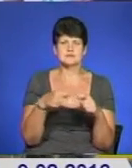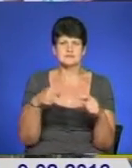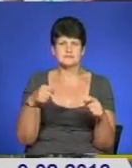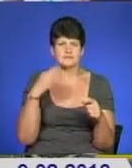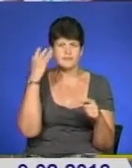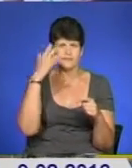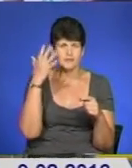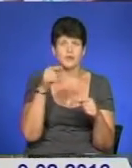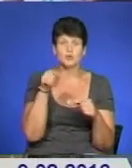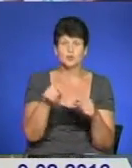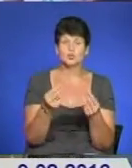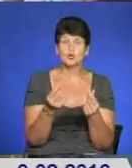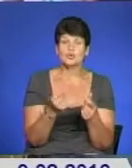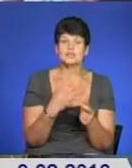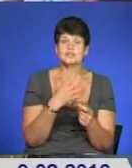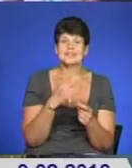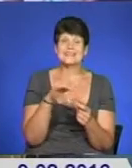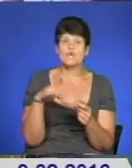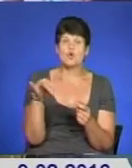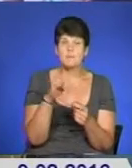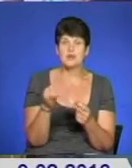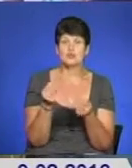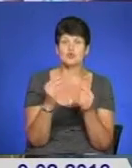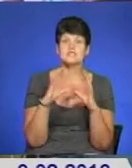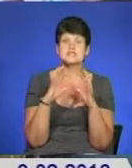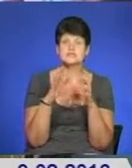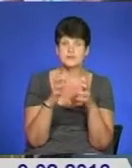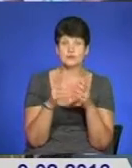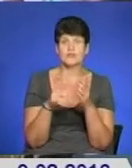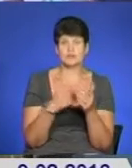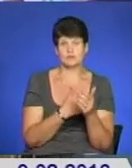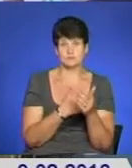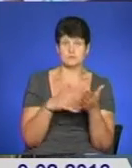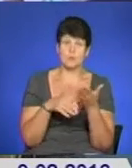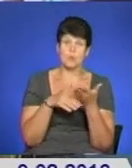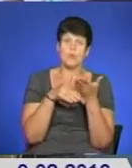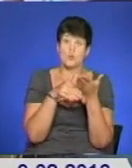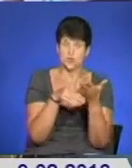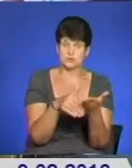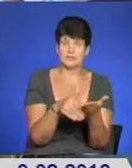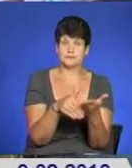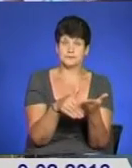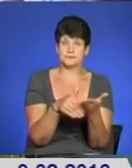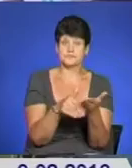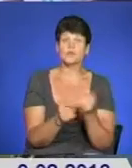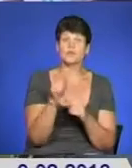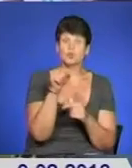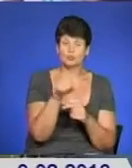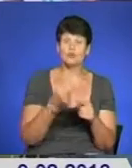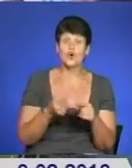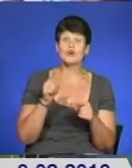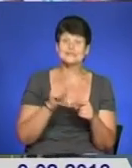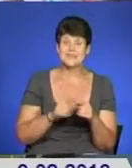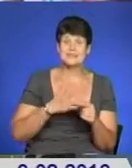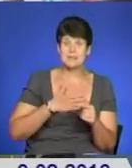тут гроші європейців гроші світові які бажають допомогти тому оце на мій